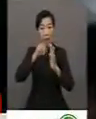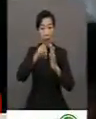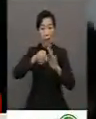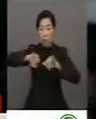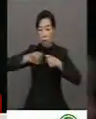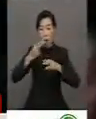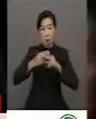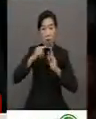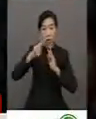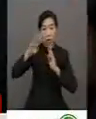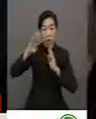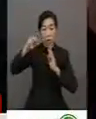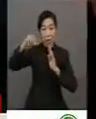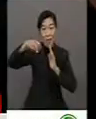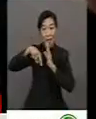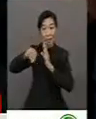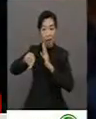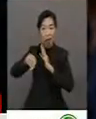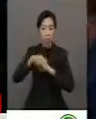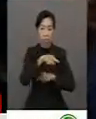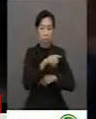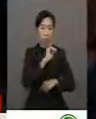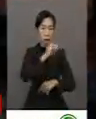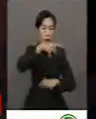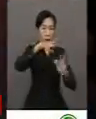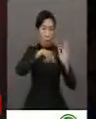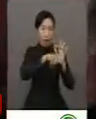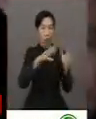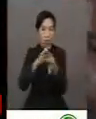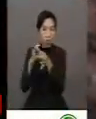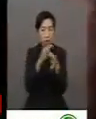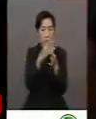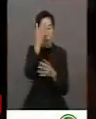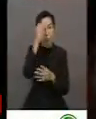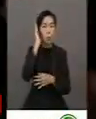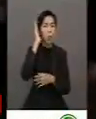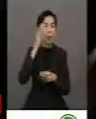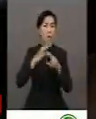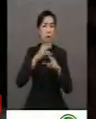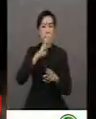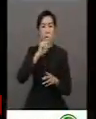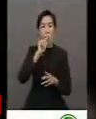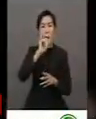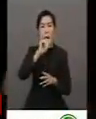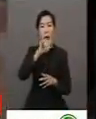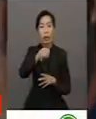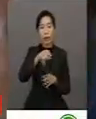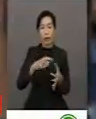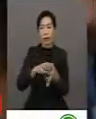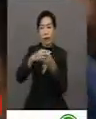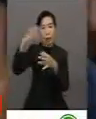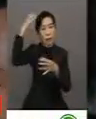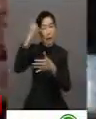ซซิ่งที่พบว่านายณัฐพลนาคคำหรือบอยหนึ่งในผู้ต้องหาคดีค้ายาเสพติดข้ามชาติเครือข่ายไซสนะ